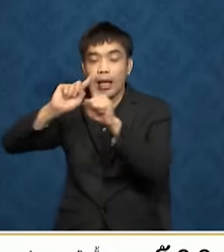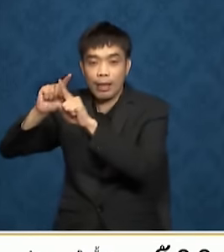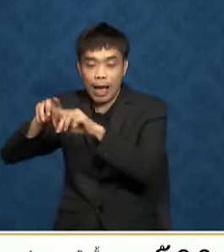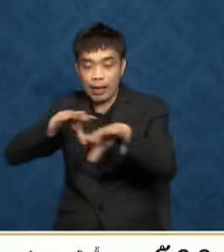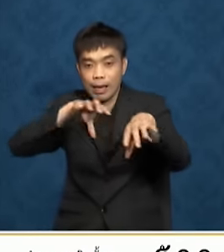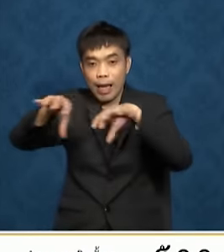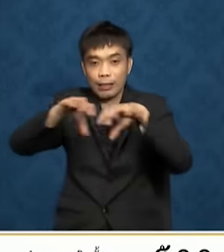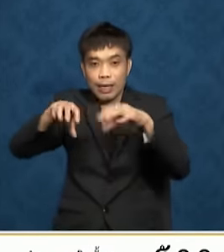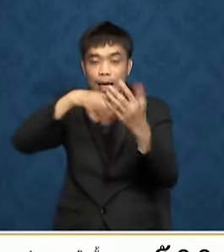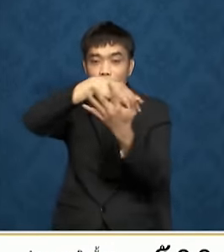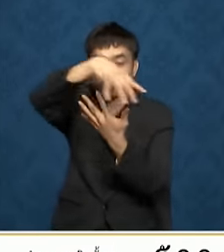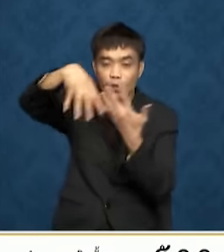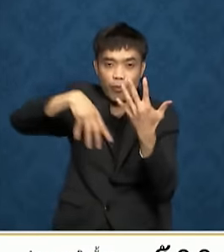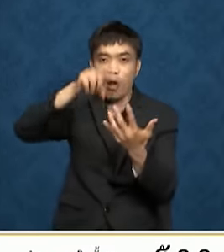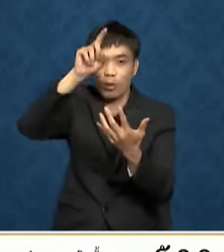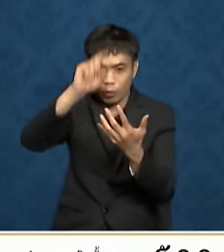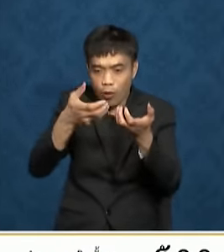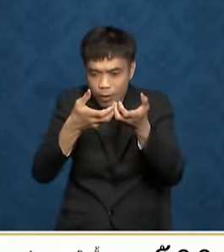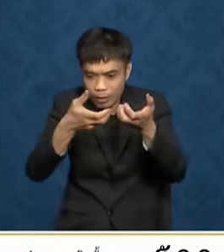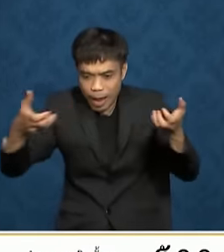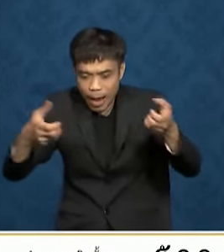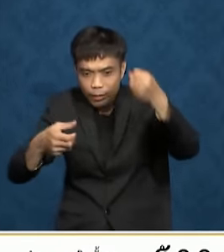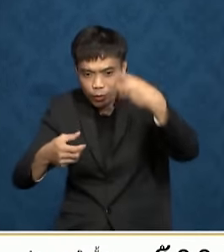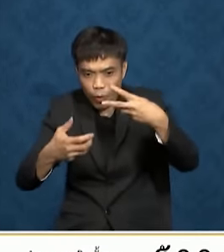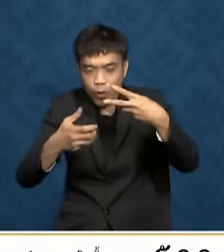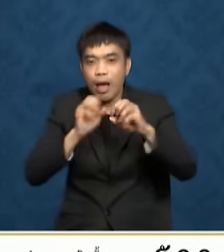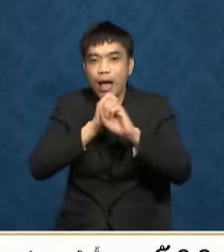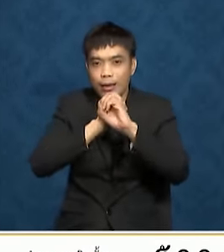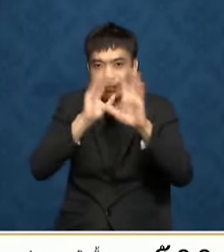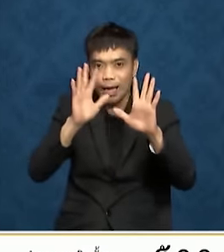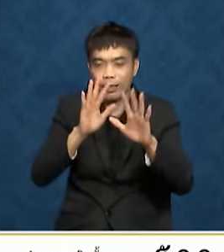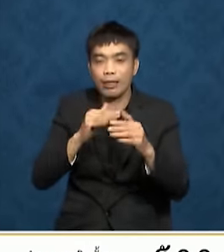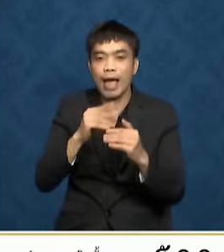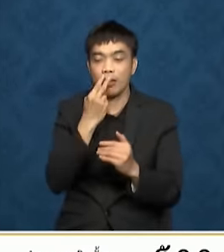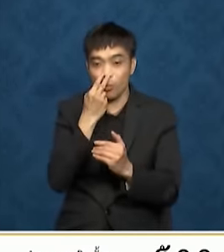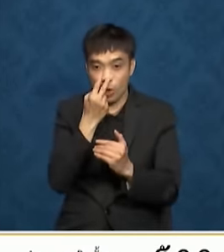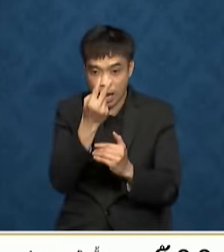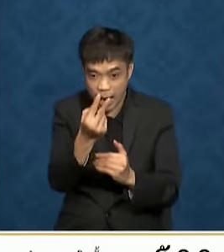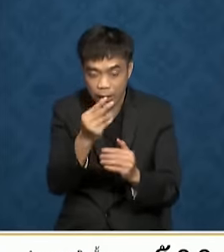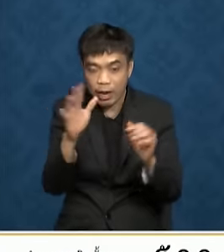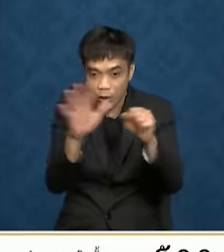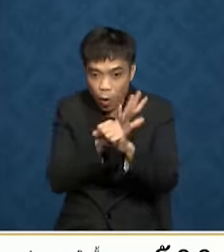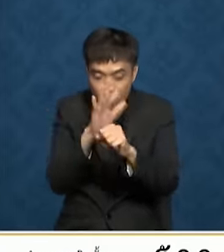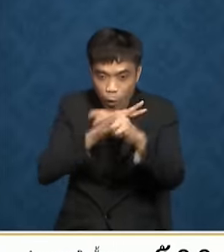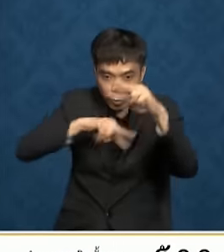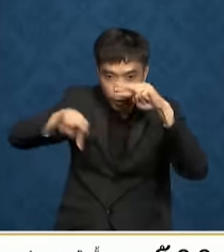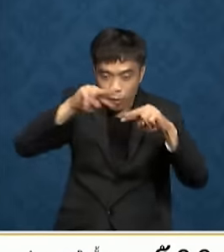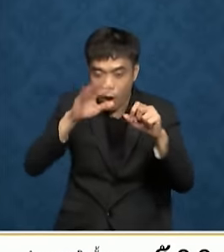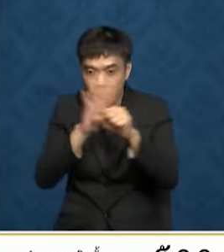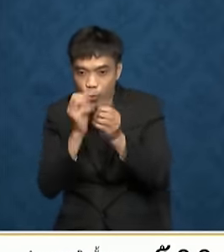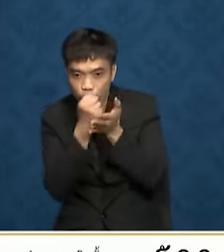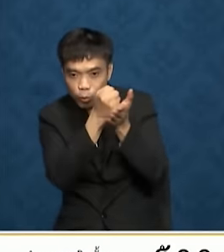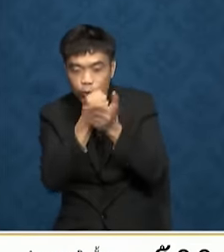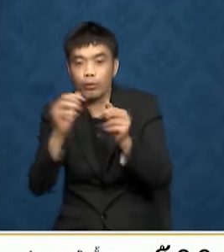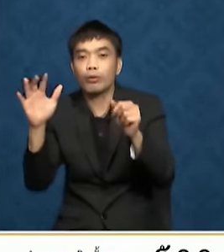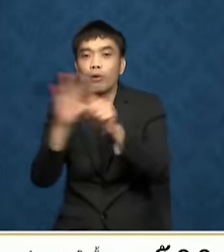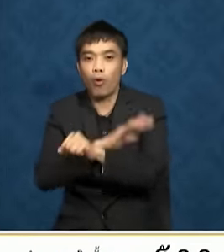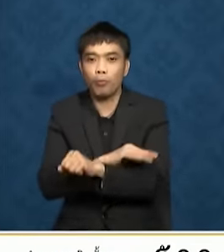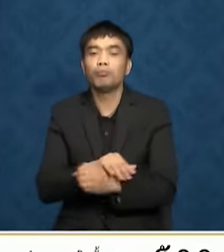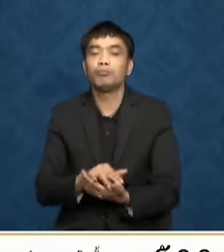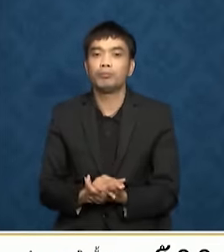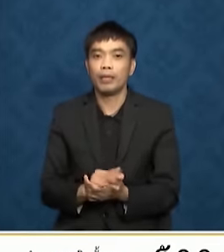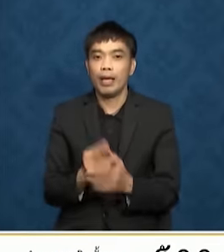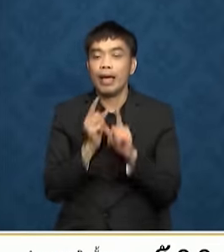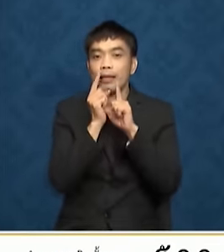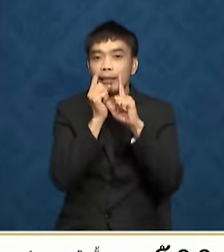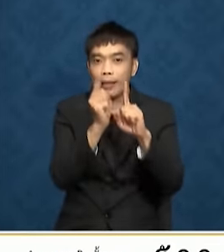จัดการสิ่งแวดล้อมต้องมีแยกออกมาเพื่อให้เราไม่ถูกมองข้ามอันนี้ก็จะได้จบไม่ต้องทะเลาะกันครับเรื่อง xn xnorเพราะว่ามันตามที่